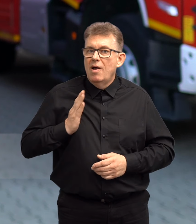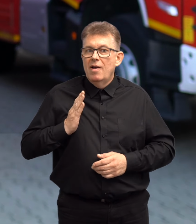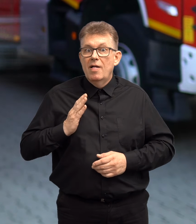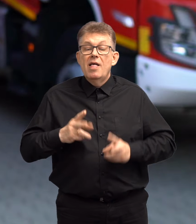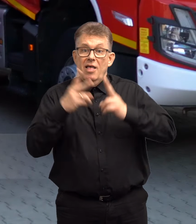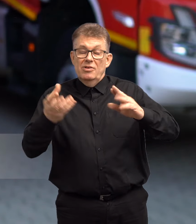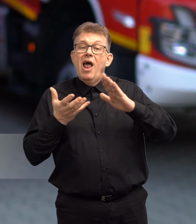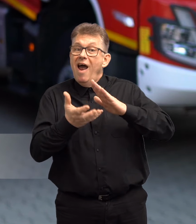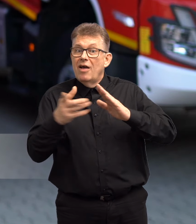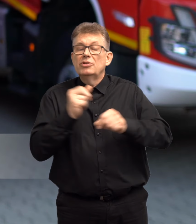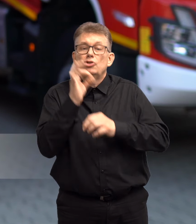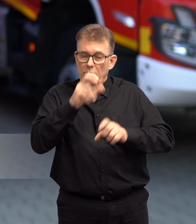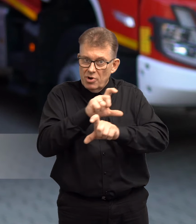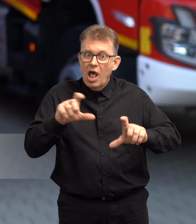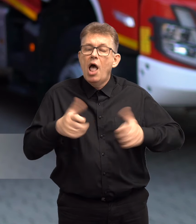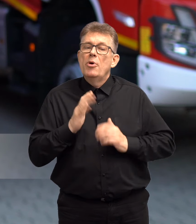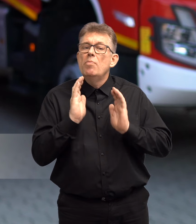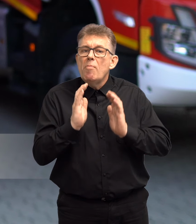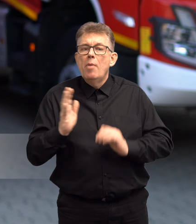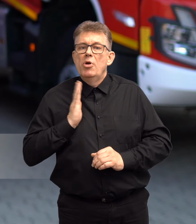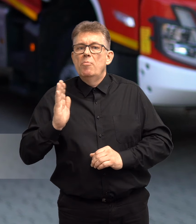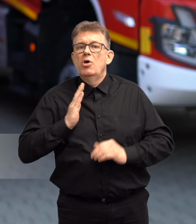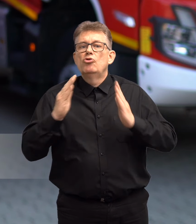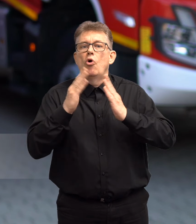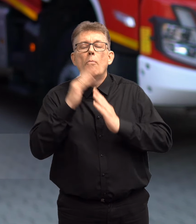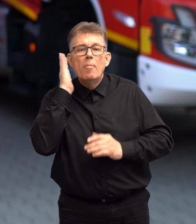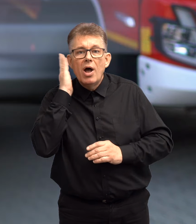bezpiecznie. Sezon grzewczy to dobry moment, by zadbać o